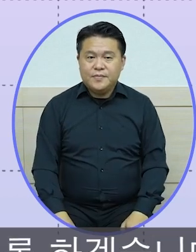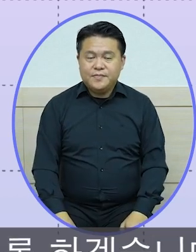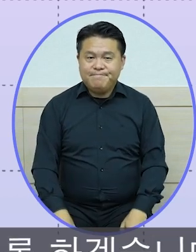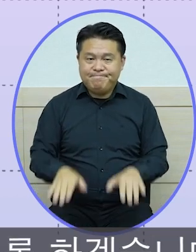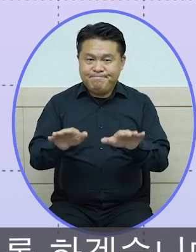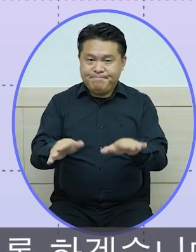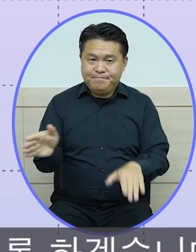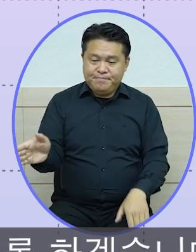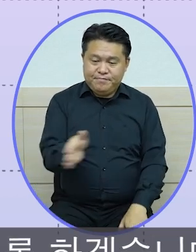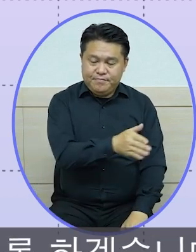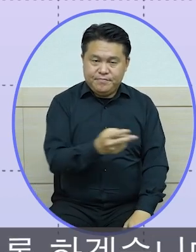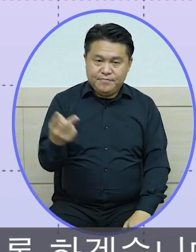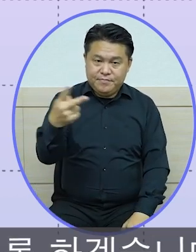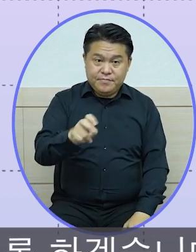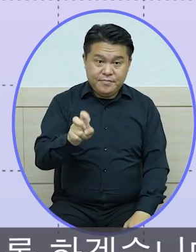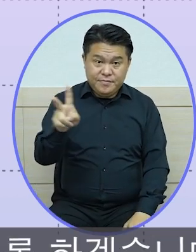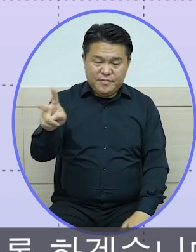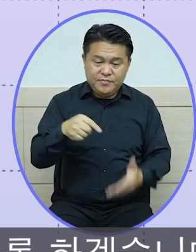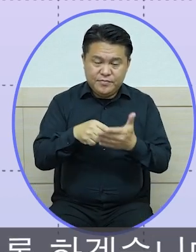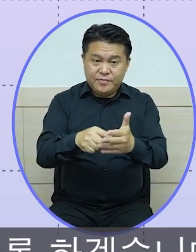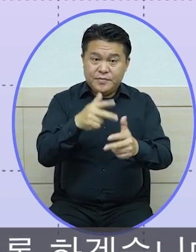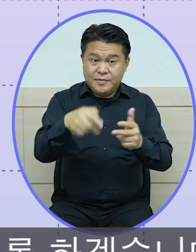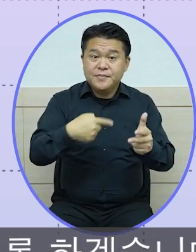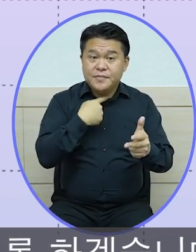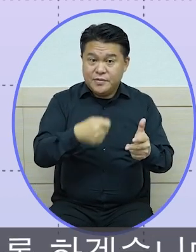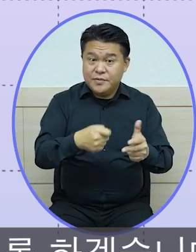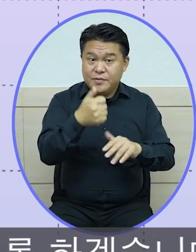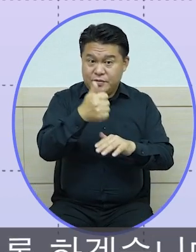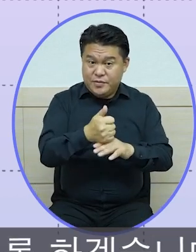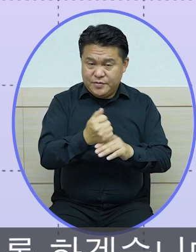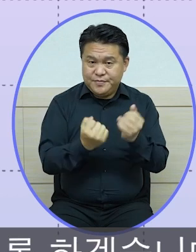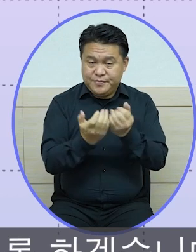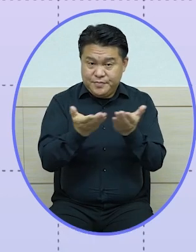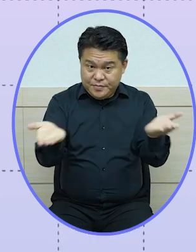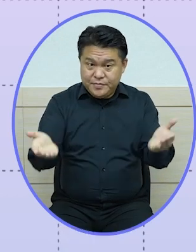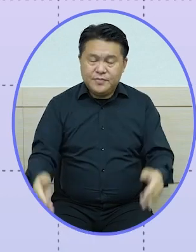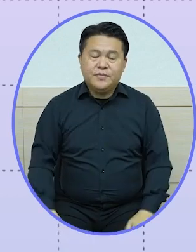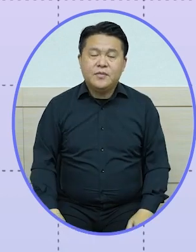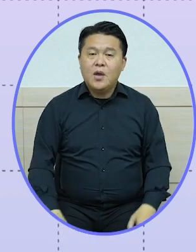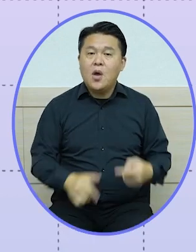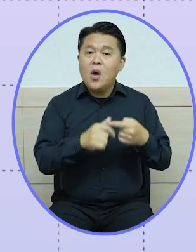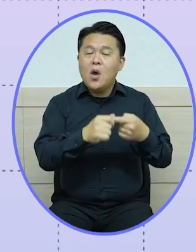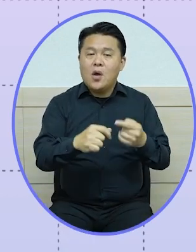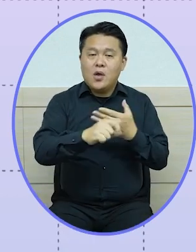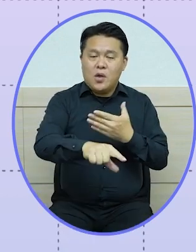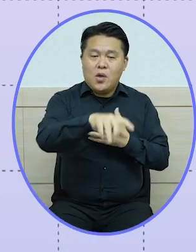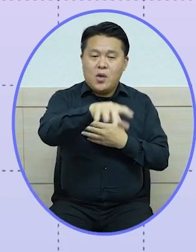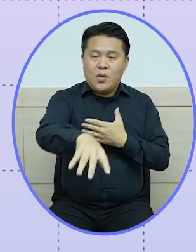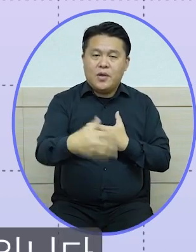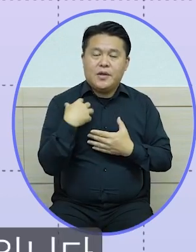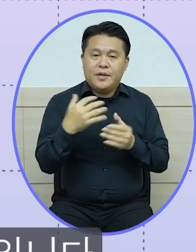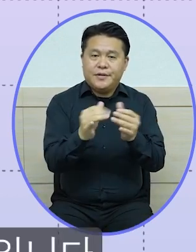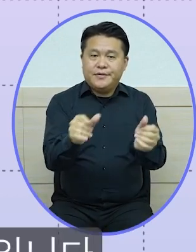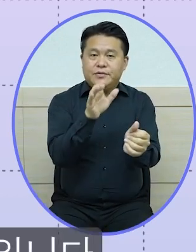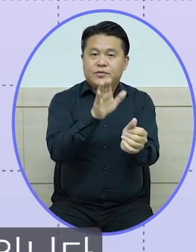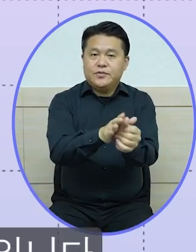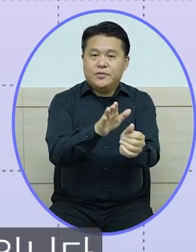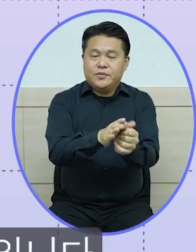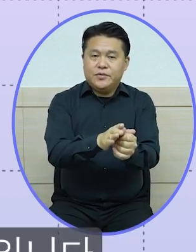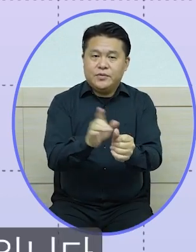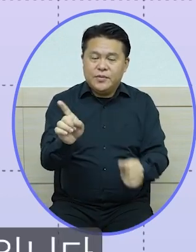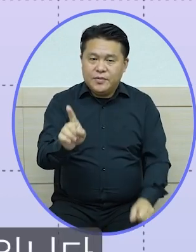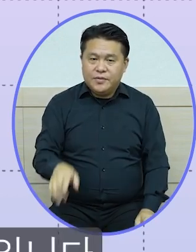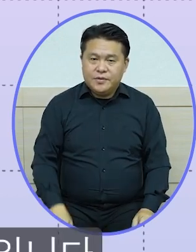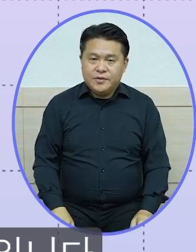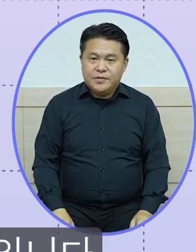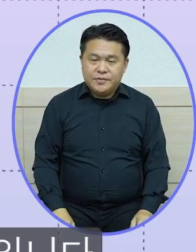그럼 이제부터 2022년 추진한 사업에 대해 설명드리도록 하겠습니다. 첫째로 지역별 담당자 지원으로 가장 많은